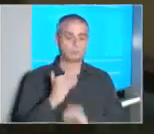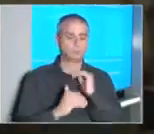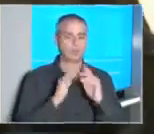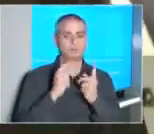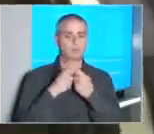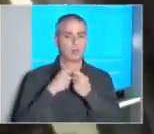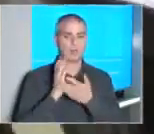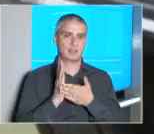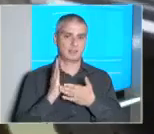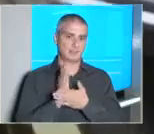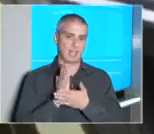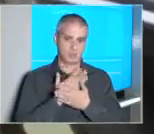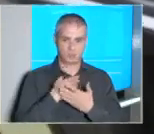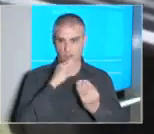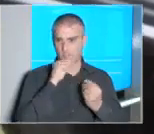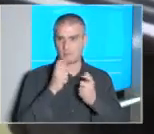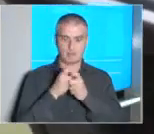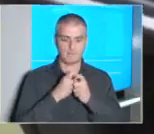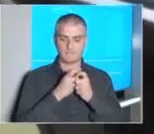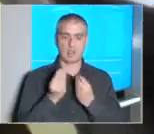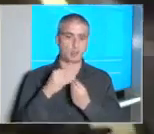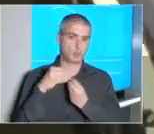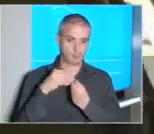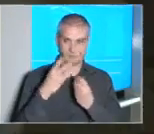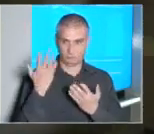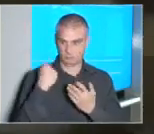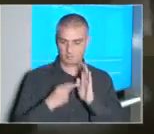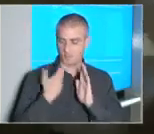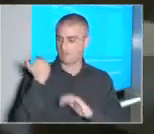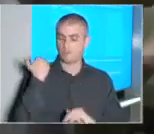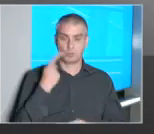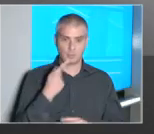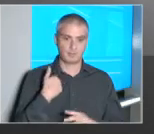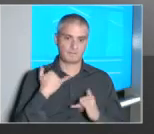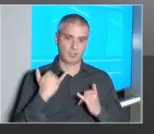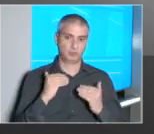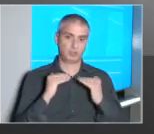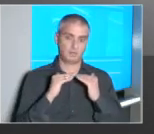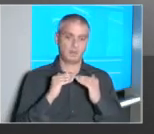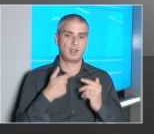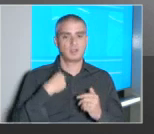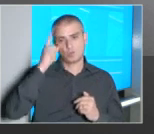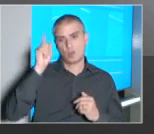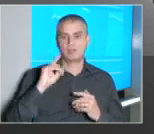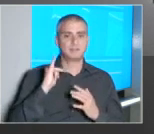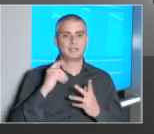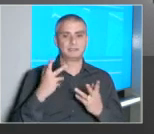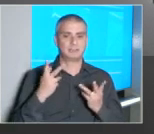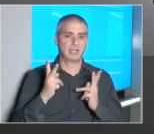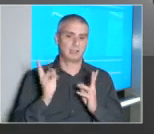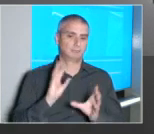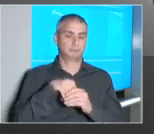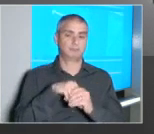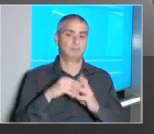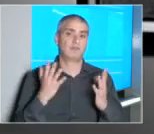של התארגנות. אני מדברת על המפלגות הנוספות שרצו בפעם הקודמת, ונכון לעת הזו, אנחנו לא יודעים באיזה קונסטלציה הם